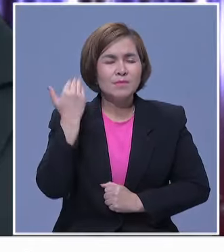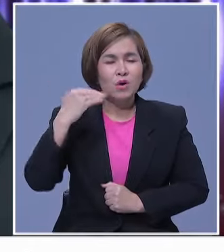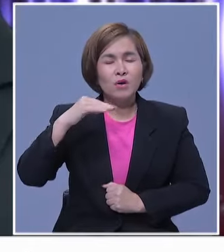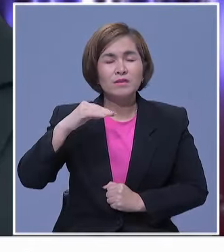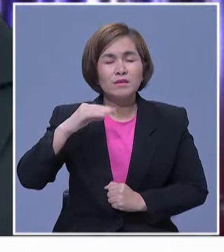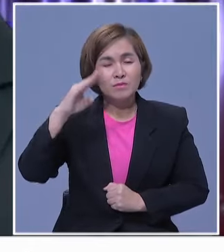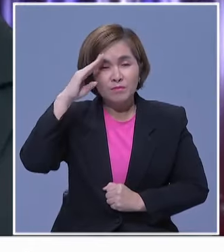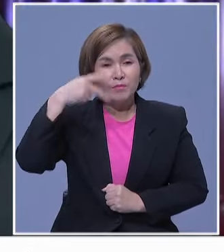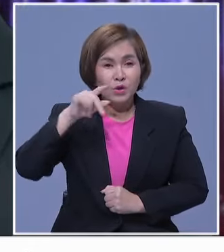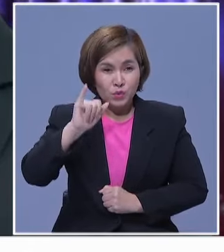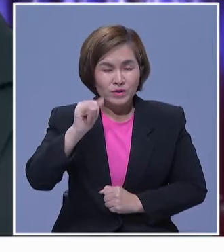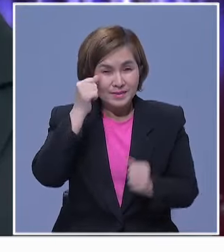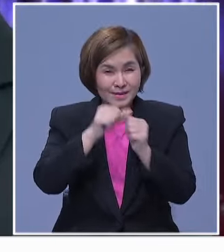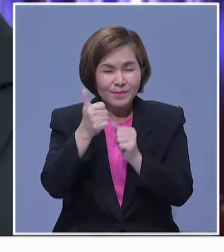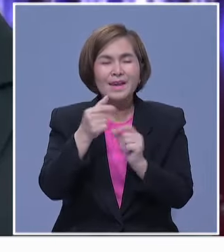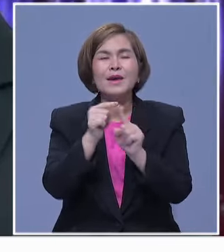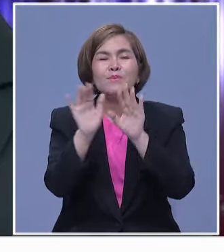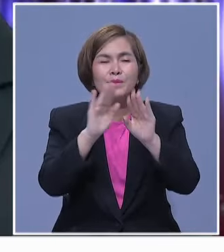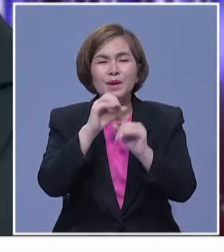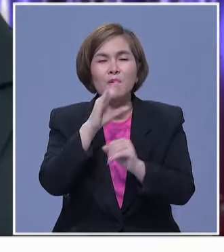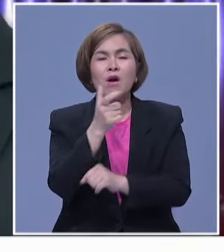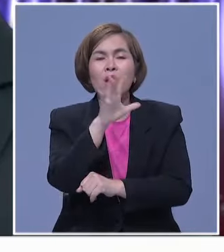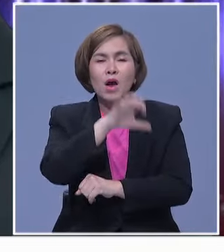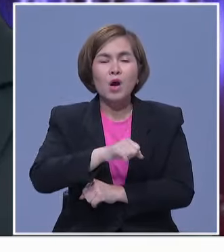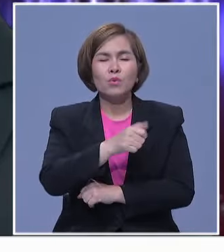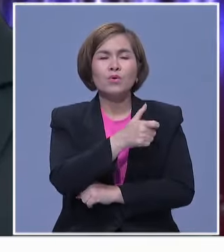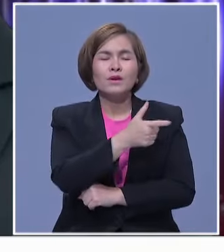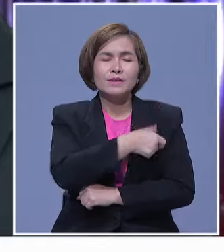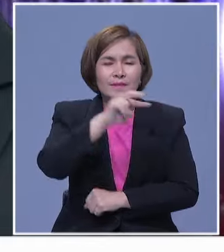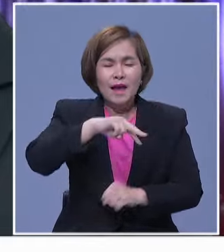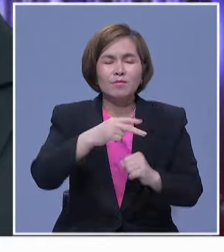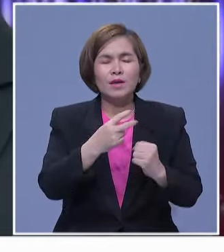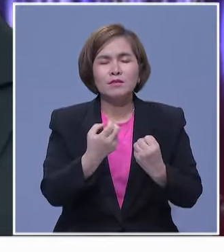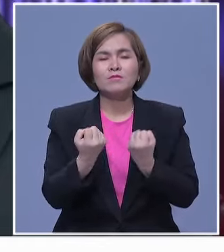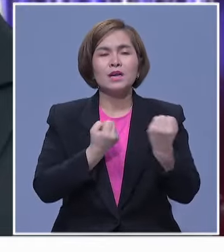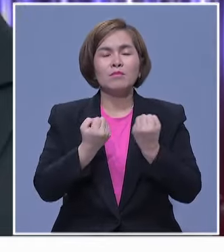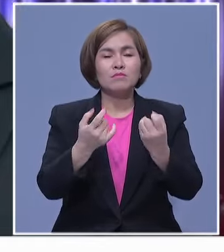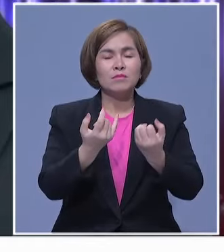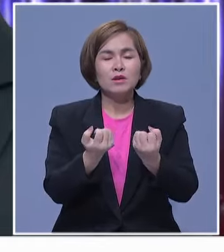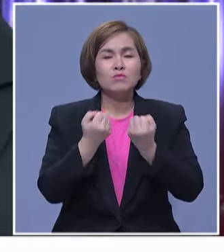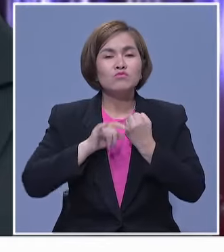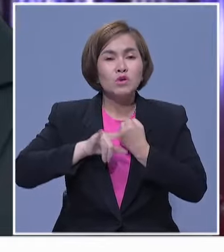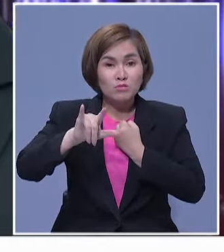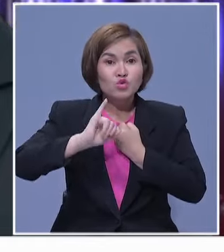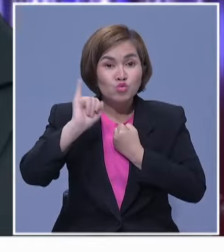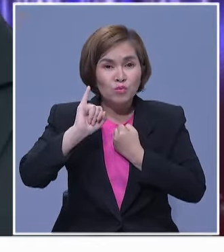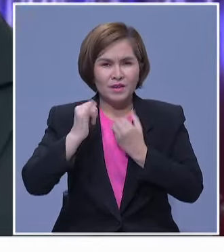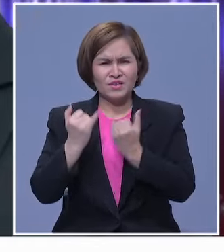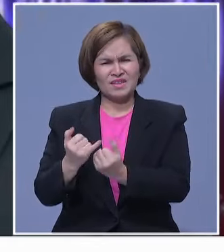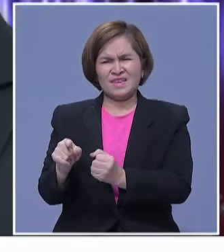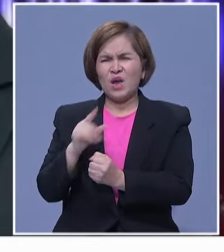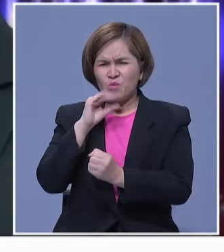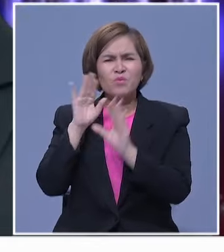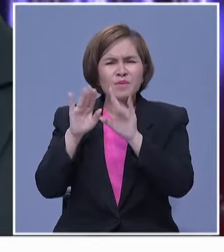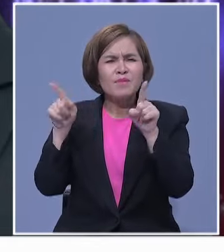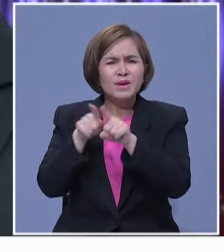คที่ข้องเปรียบเทียบมาแล้วใช่ไหมเอายามไปกับเครื่องบินเนี่ยเอาเรามาฟ้องไปกับเครื่องบินมาตอนนี้ก็บอกว่าไงบอกว่าพ่อซื้อใบขับขี่